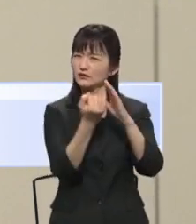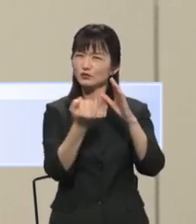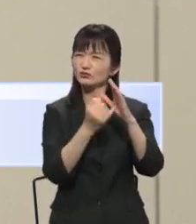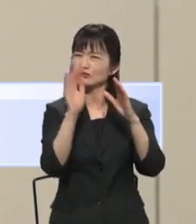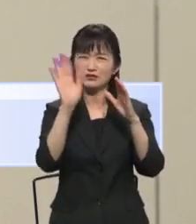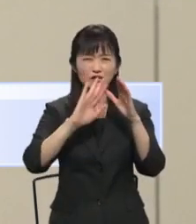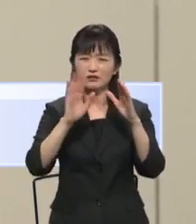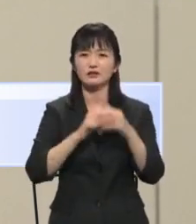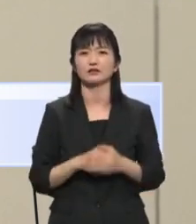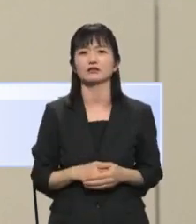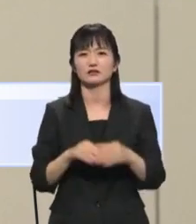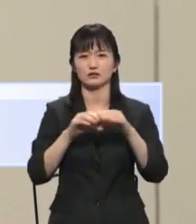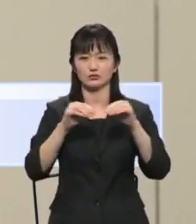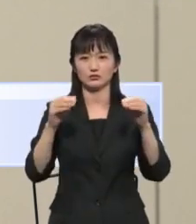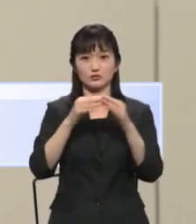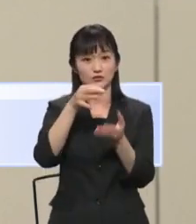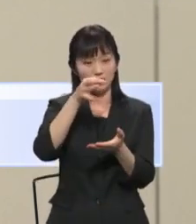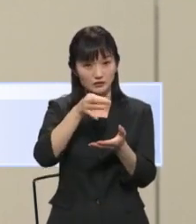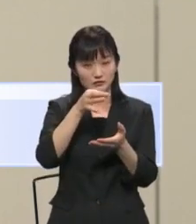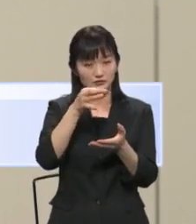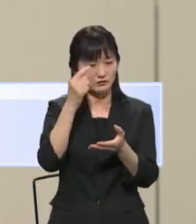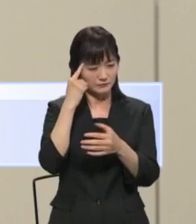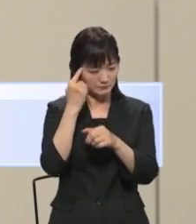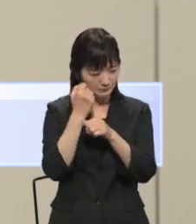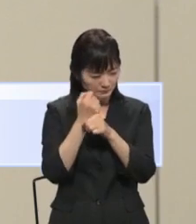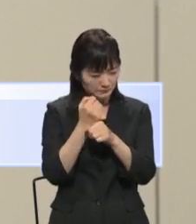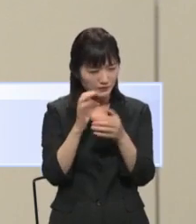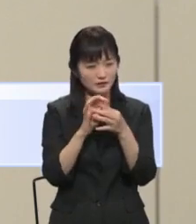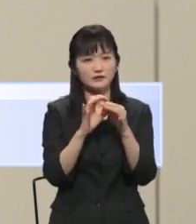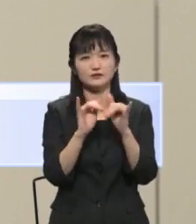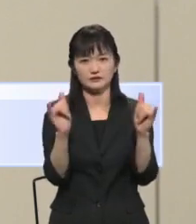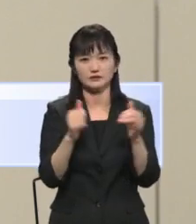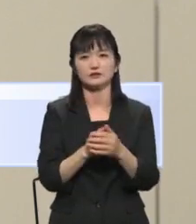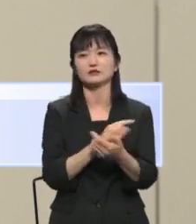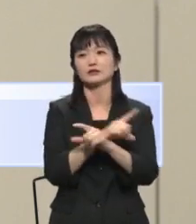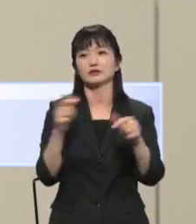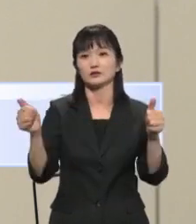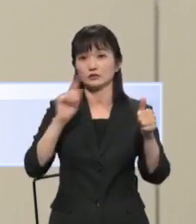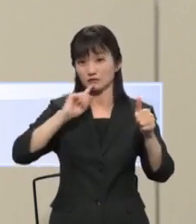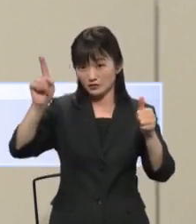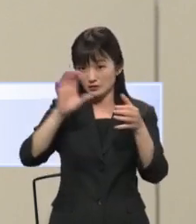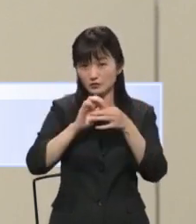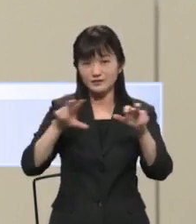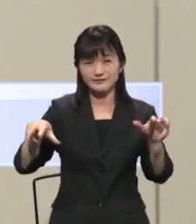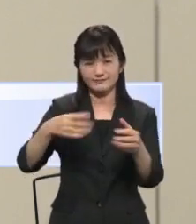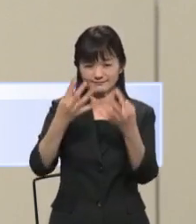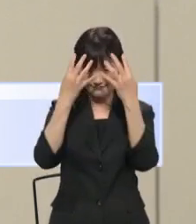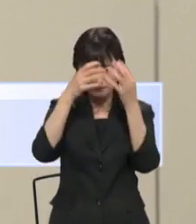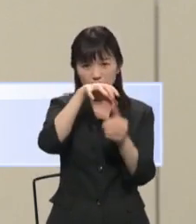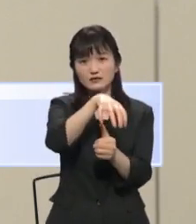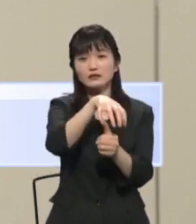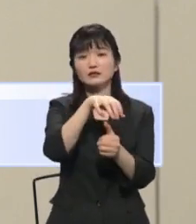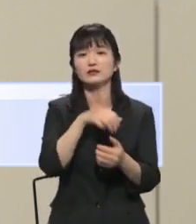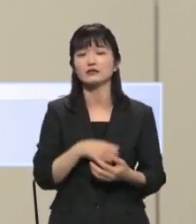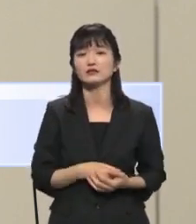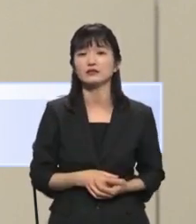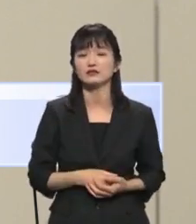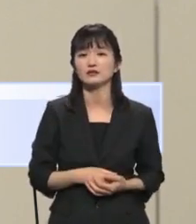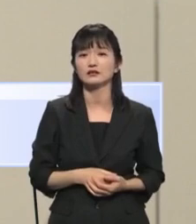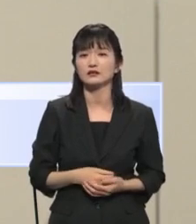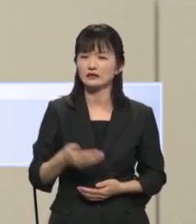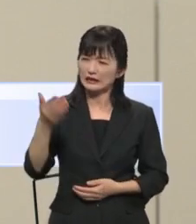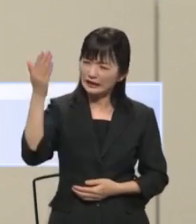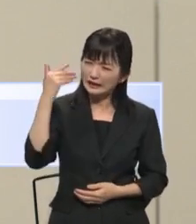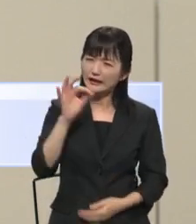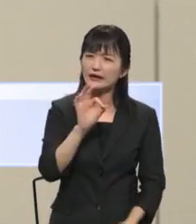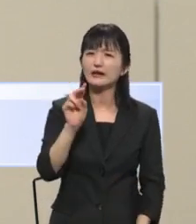그냥 부동산 개발 업자였고 여러 가지 소송도 걸려 있고 지금 구속된 상태고 이런 상황인데 그리고 지금